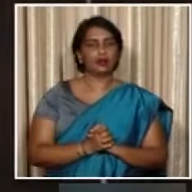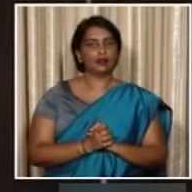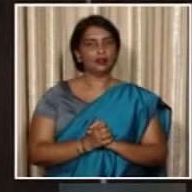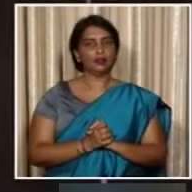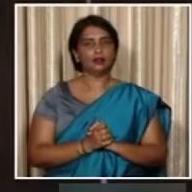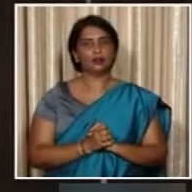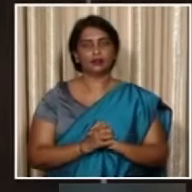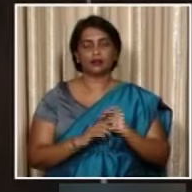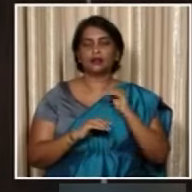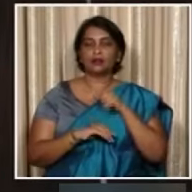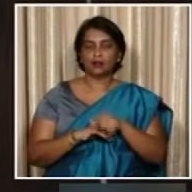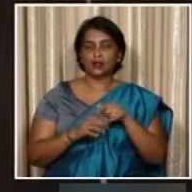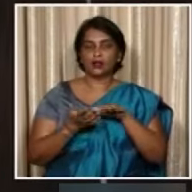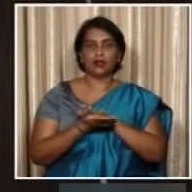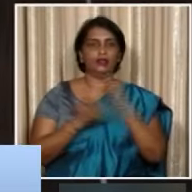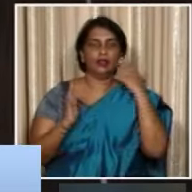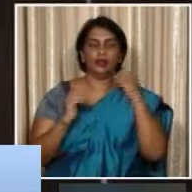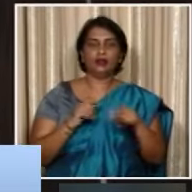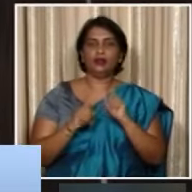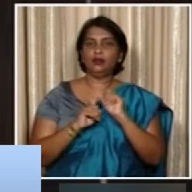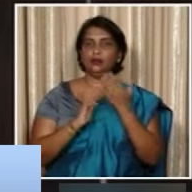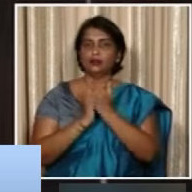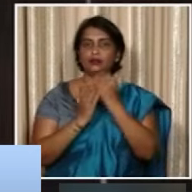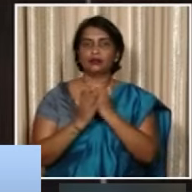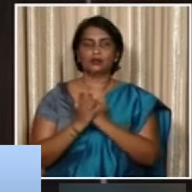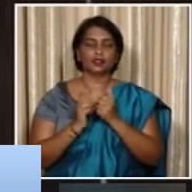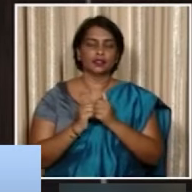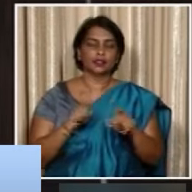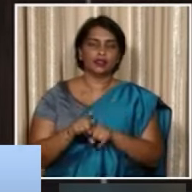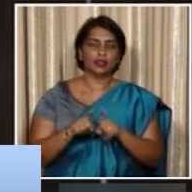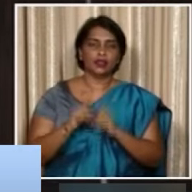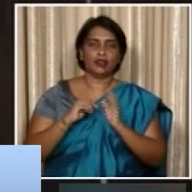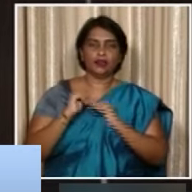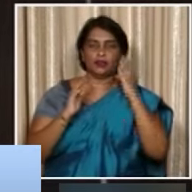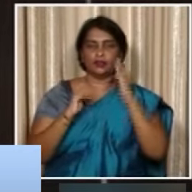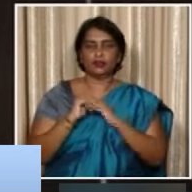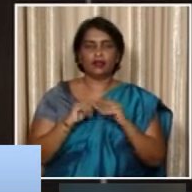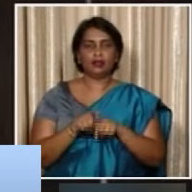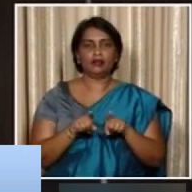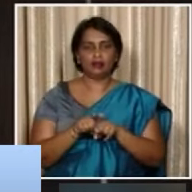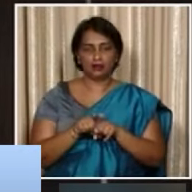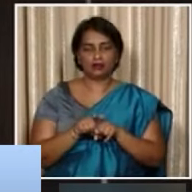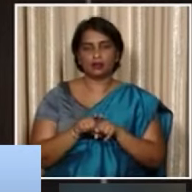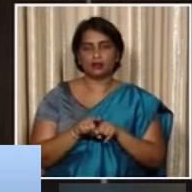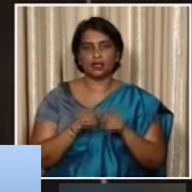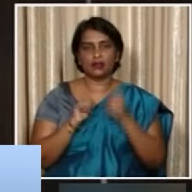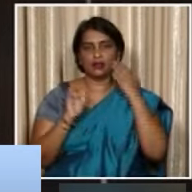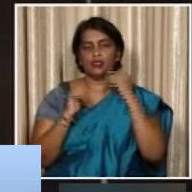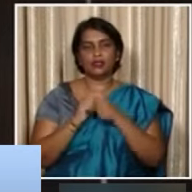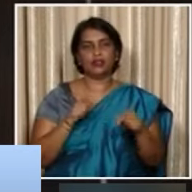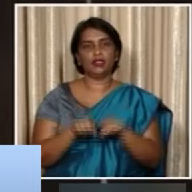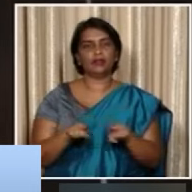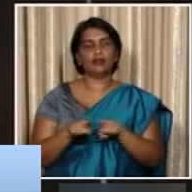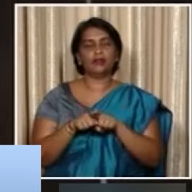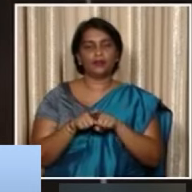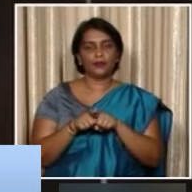නෙමෙයි. අපි පැහැදිලිව කියලා තියෙනවා ප්‍රතිපත්ති ප්‍රකාශයේ උතුරු නැගෙන හිර ප්‍රශ්නය වෙනුවෙන් අපි ලබා දෙන විසඳුම අපි පැහැදිලිවම